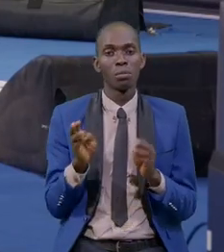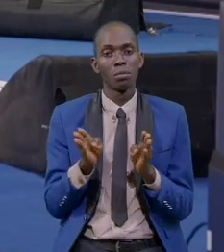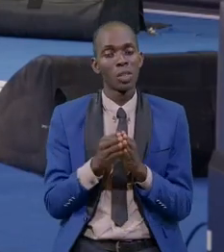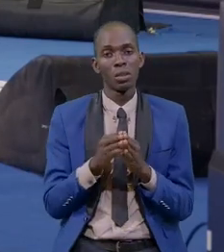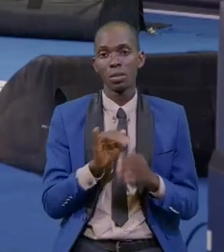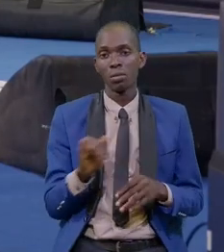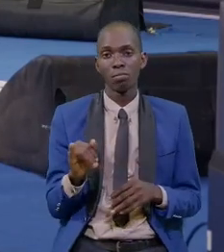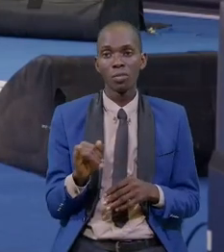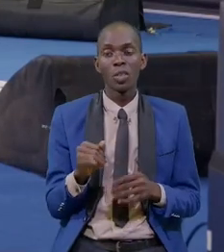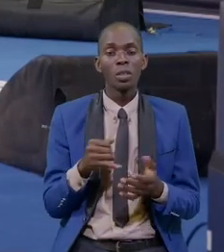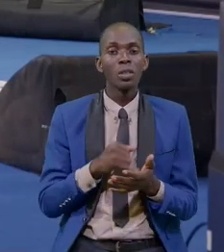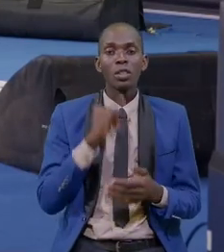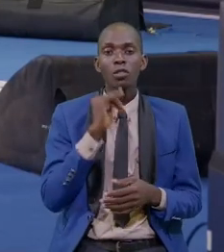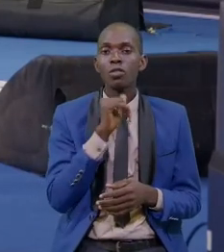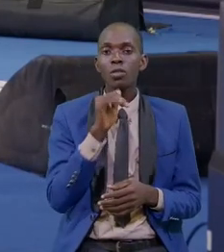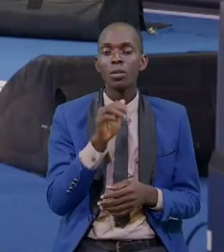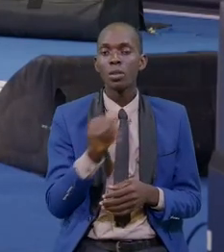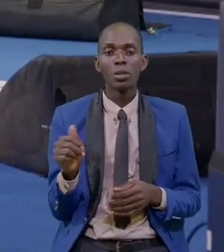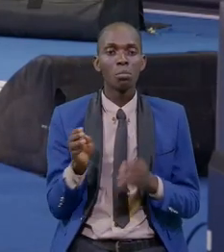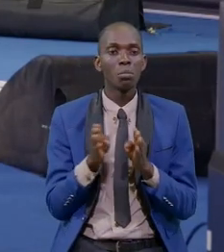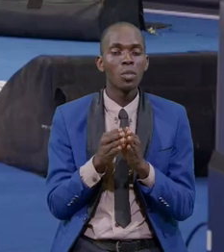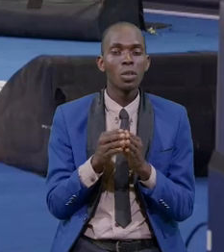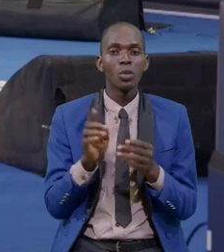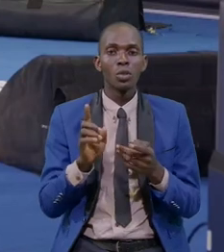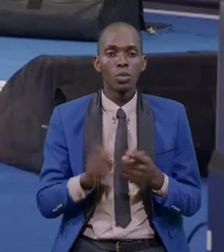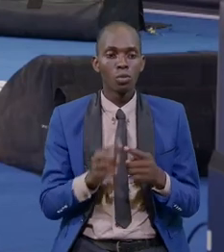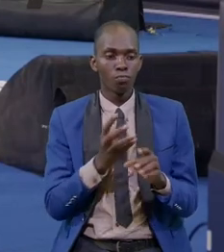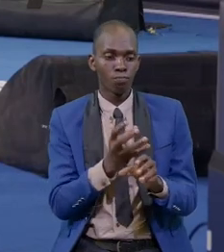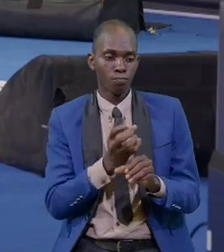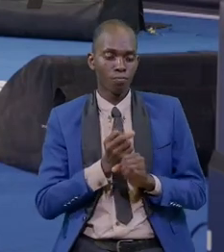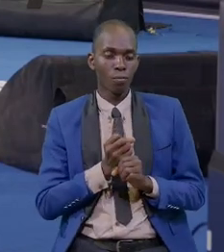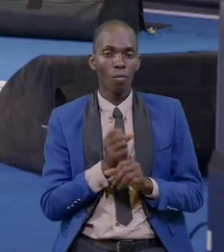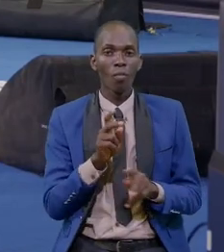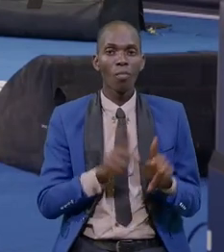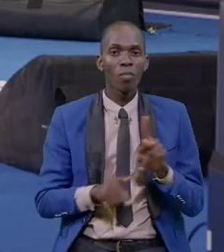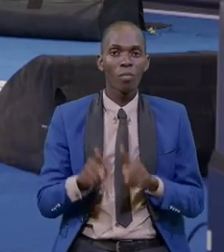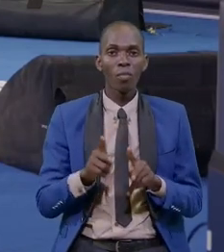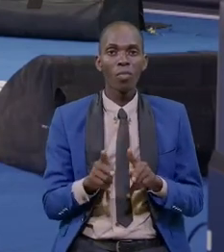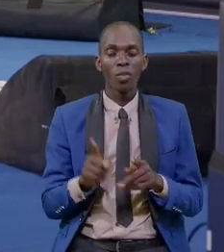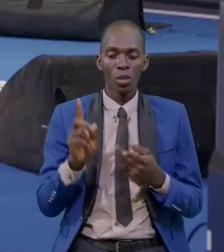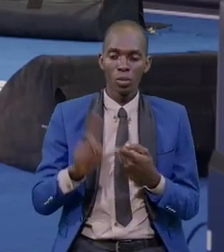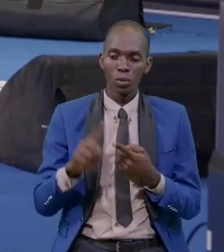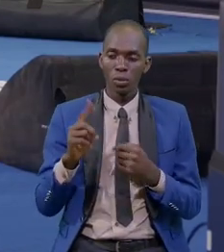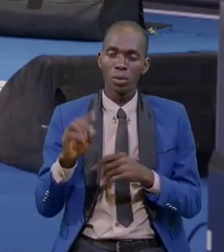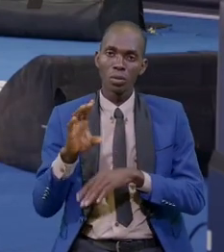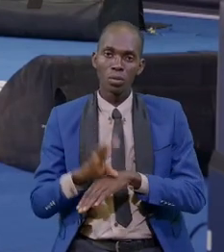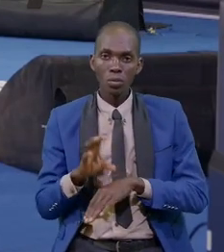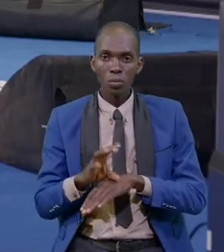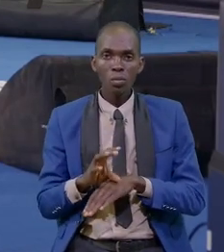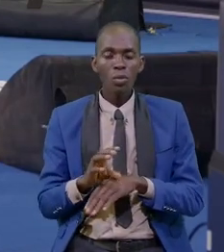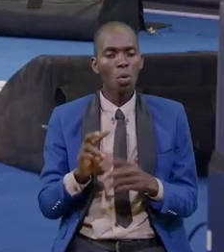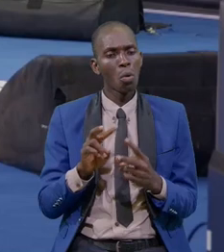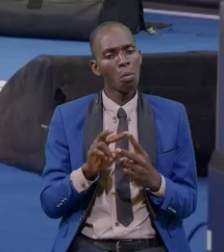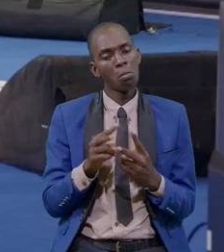d'évangélisation. Ce n'est pas une réunion pour amener des gens dans l'église, ou